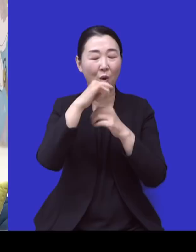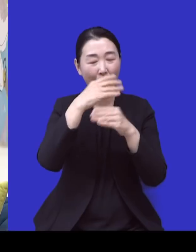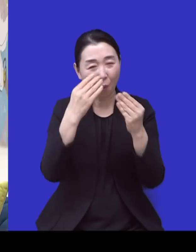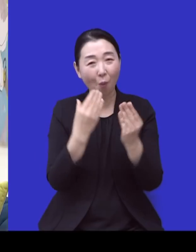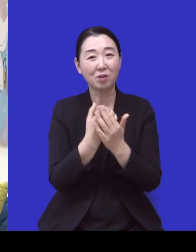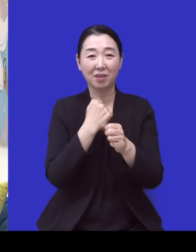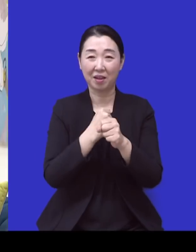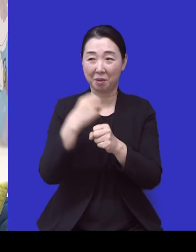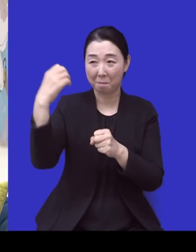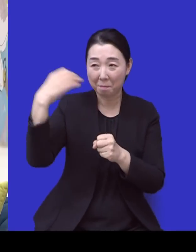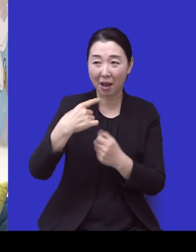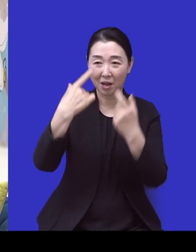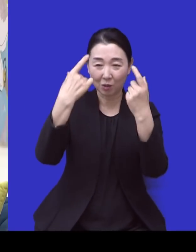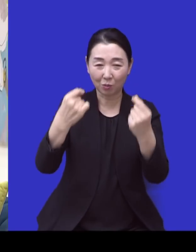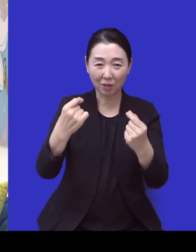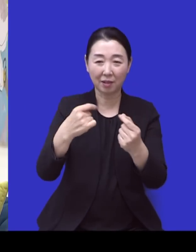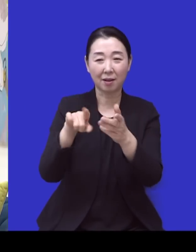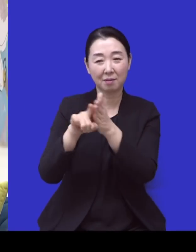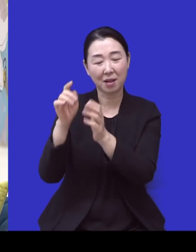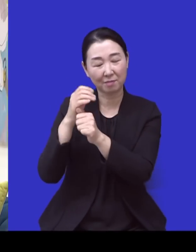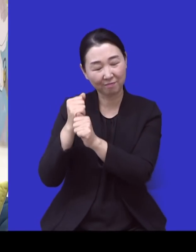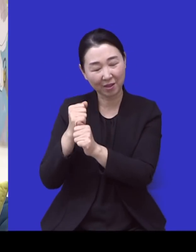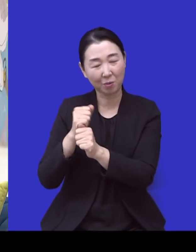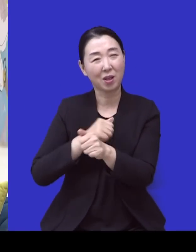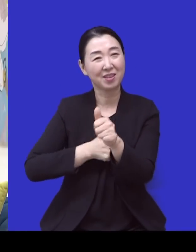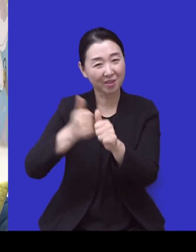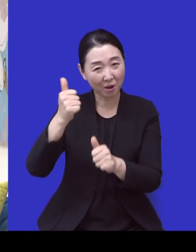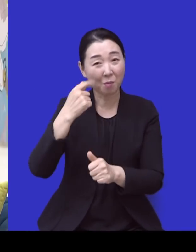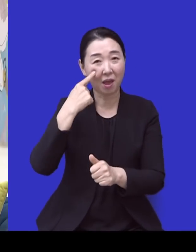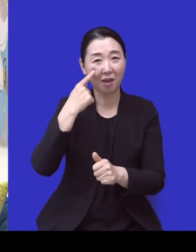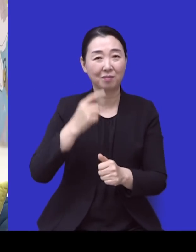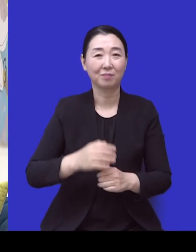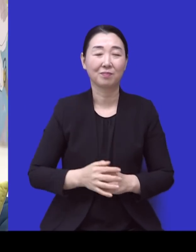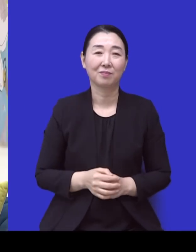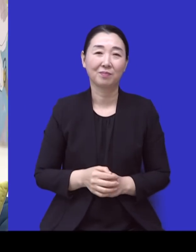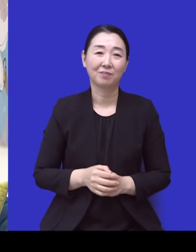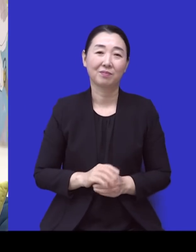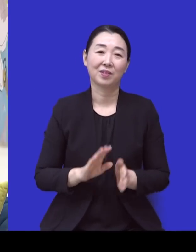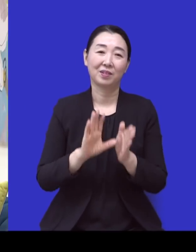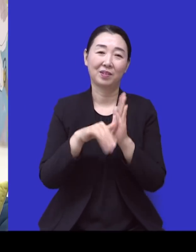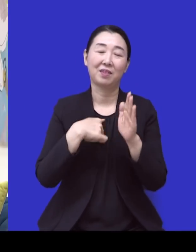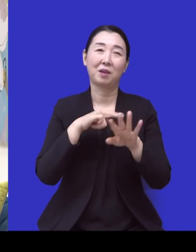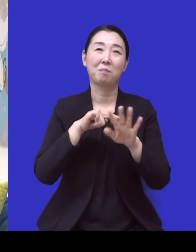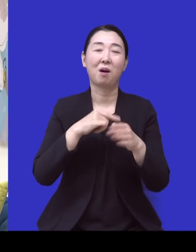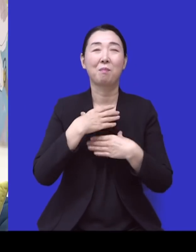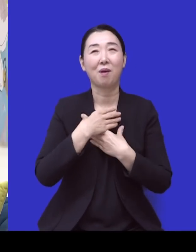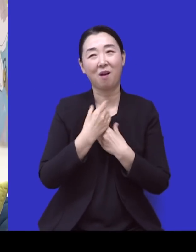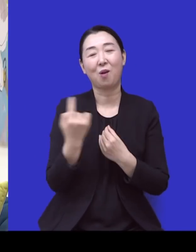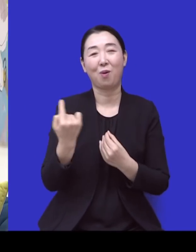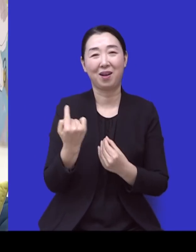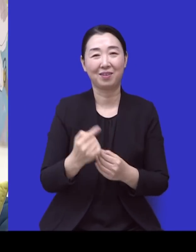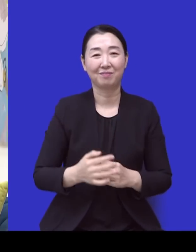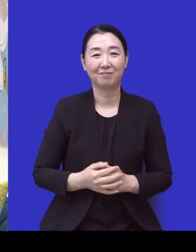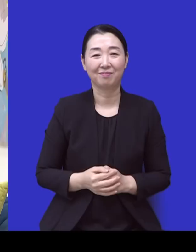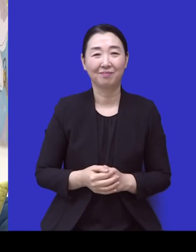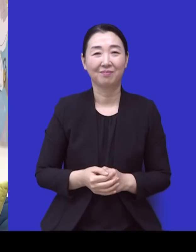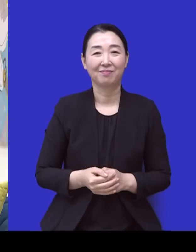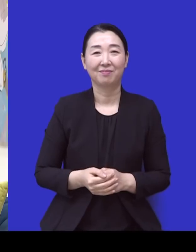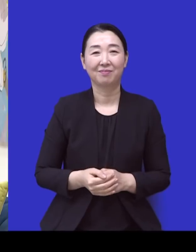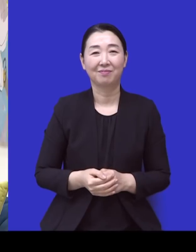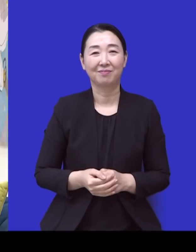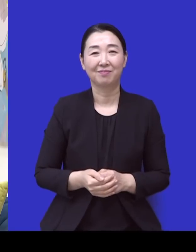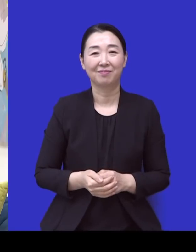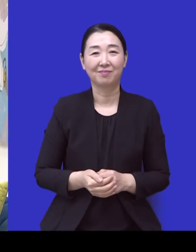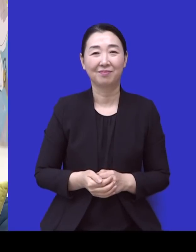말씀하신 대로 제가 그 말씀을 붙잡고 이거를 이겨내보려고 하니까 네. 그때서야 제 마음 평안해지는 걸 느꼈어요. 그래서